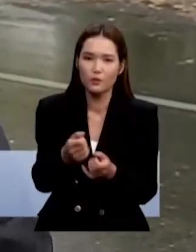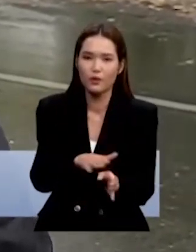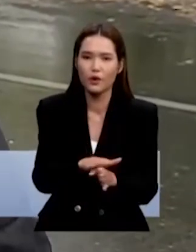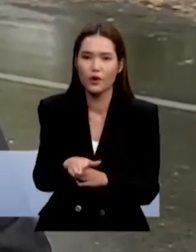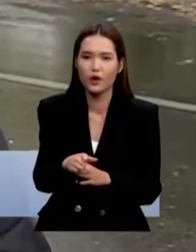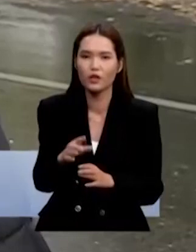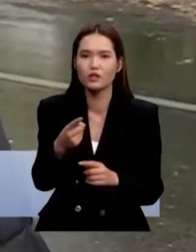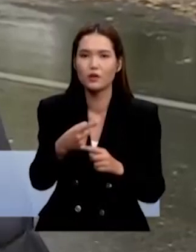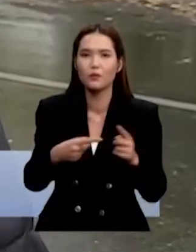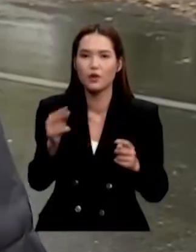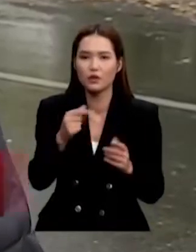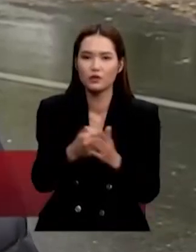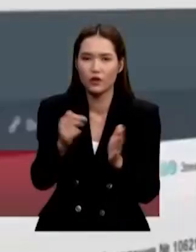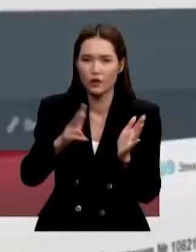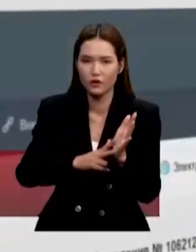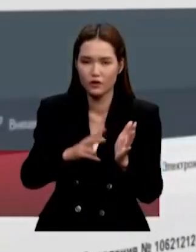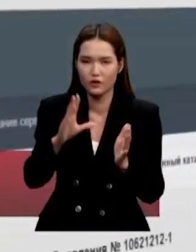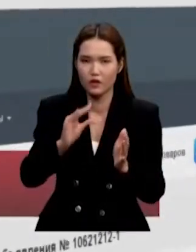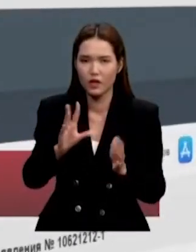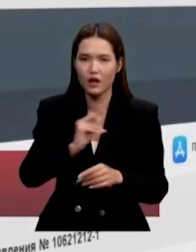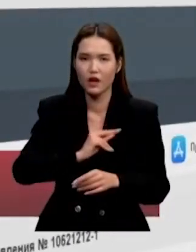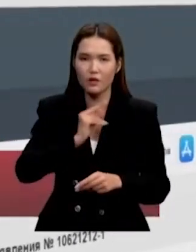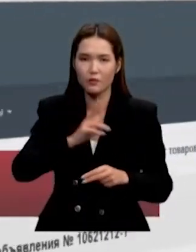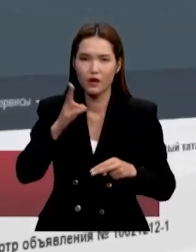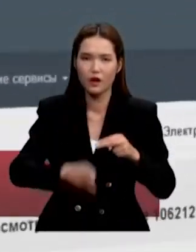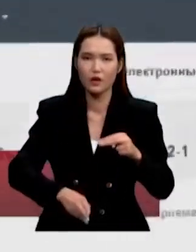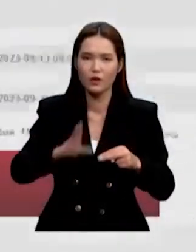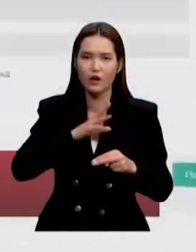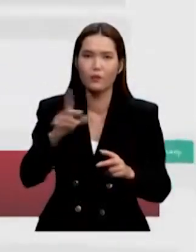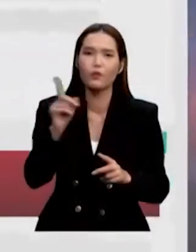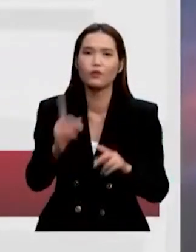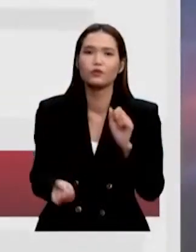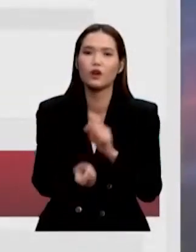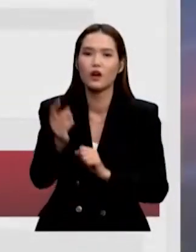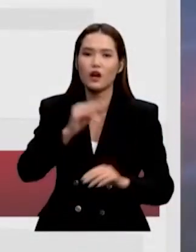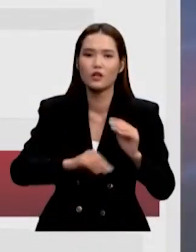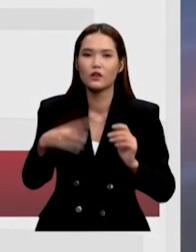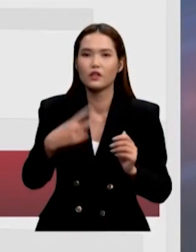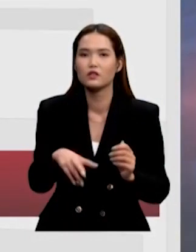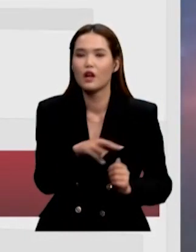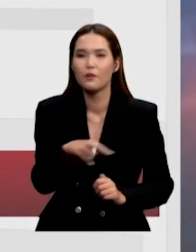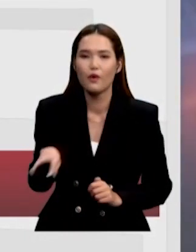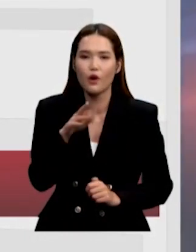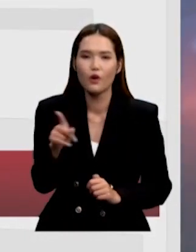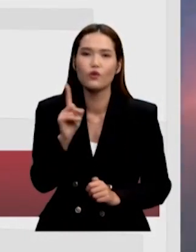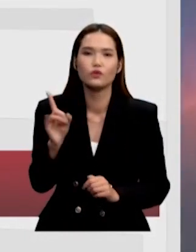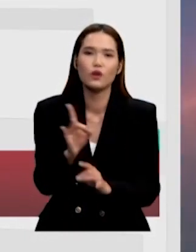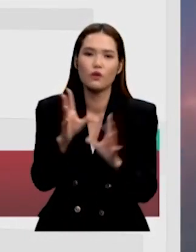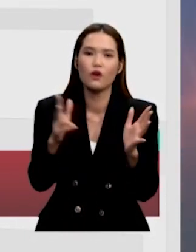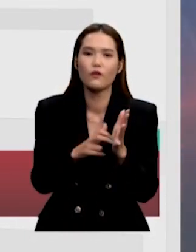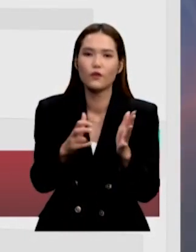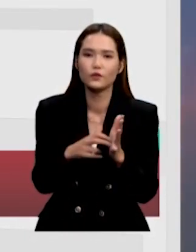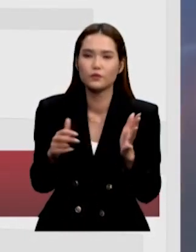они начали работать, до 7:00 они все успели. Стоимость участка оценивается в 28 миллионов тенге. Длина трассы всего